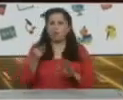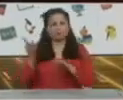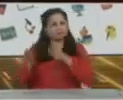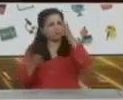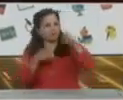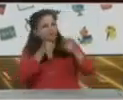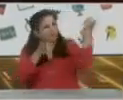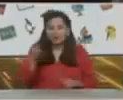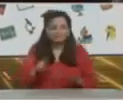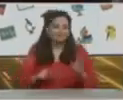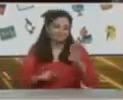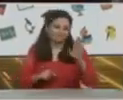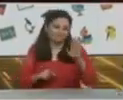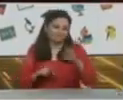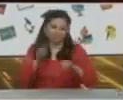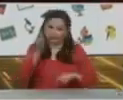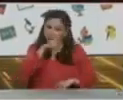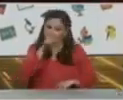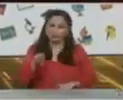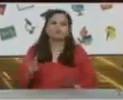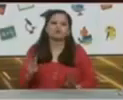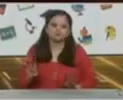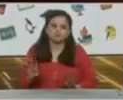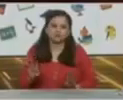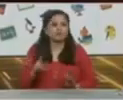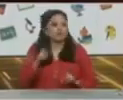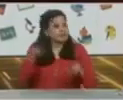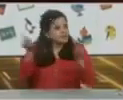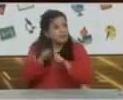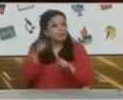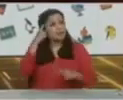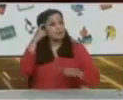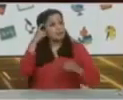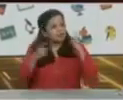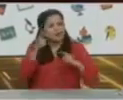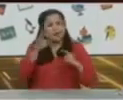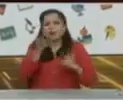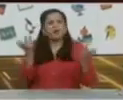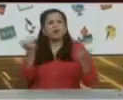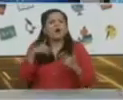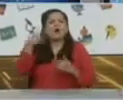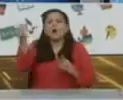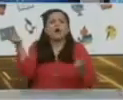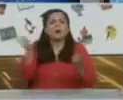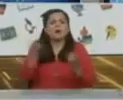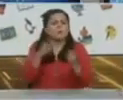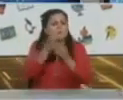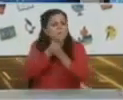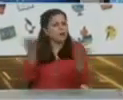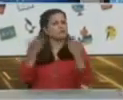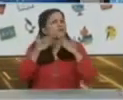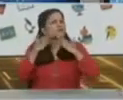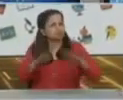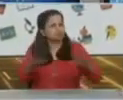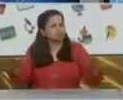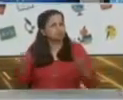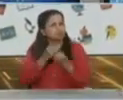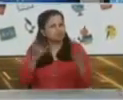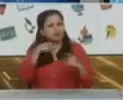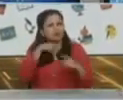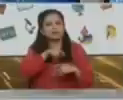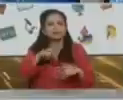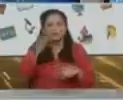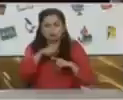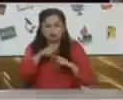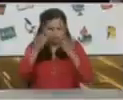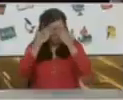आप लोगों के प्रेशर, सोसाइटी के प्रेशर, माता पिता के प्रेशर, इन सब से बाहर